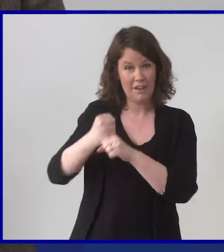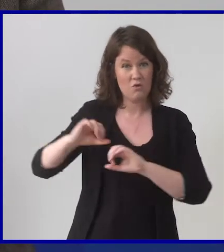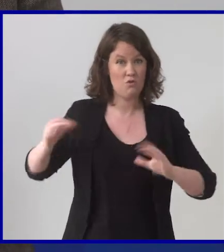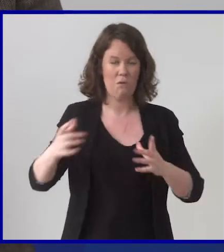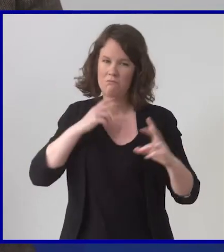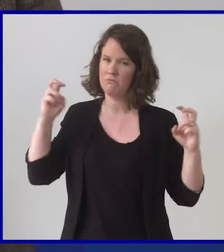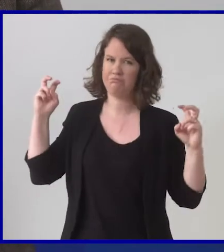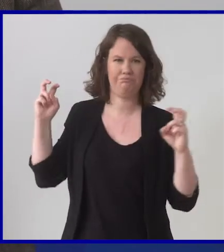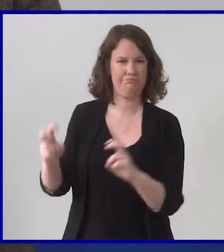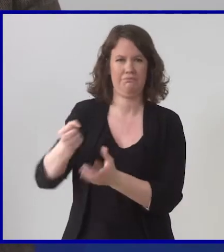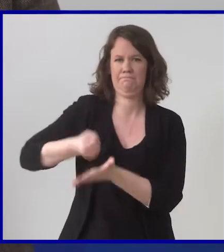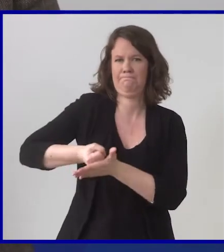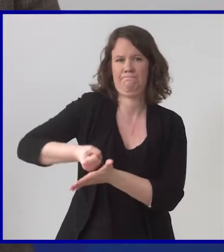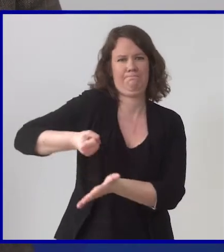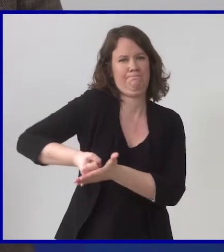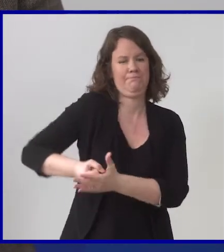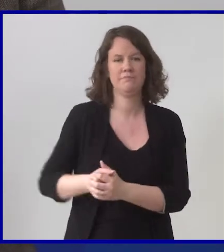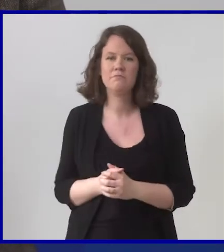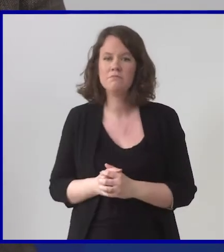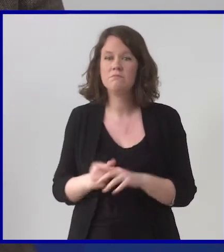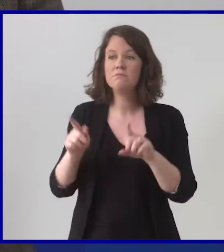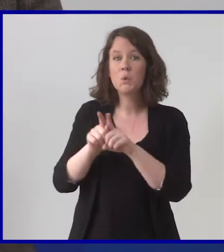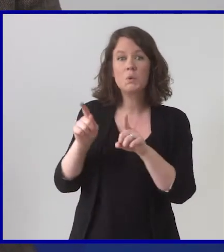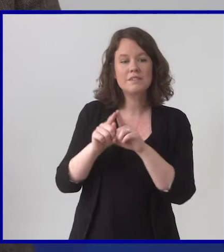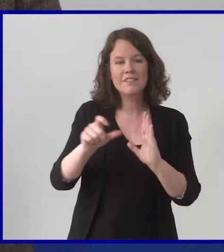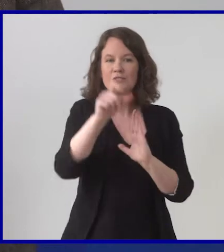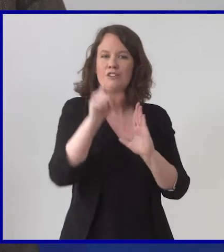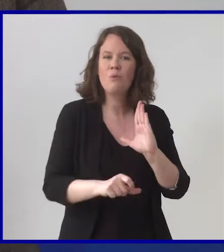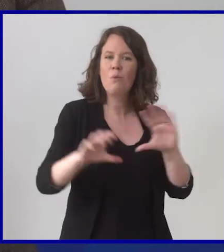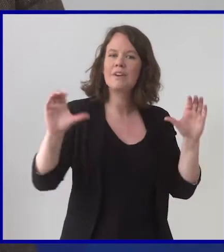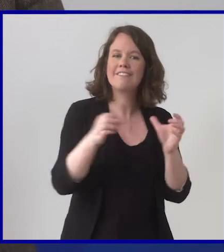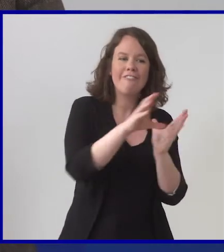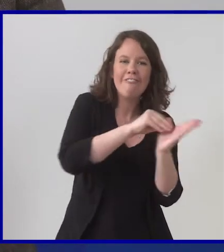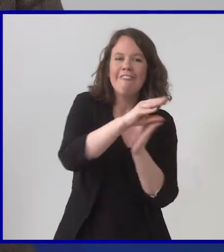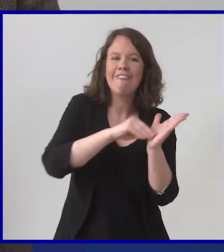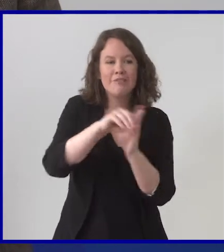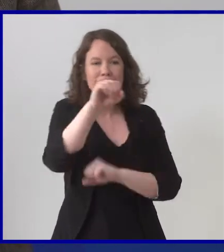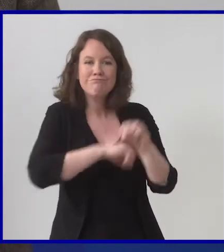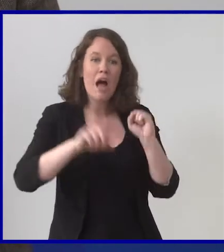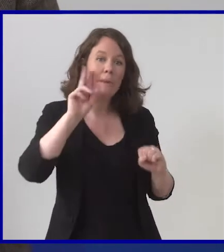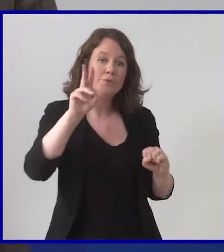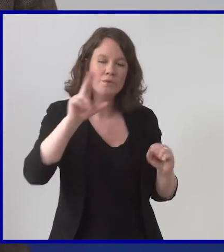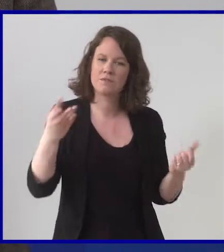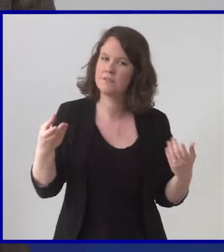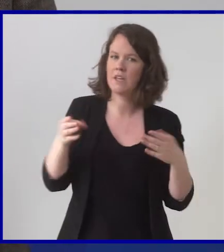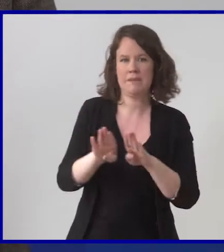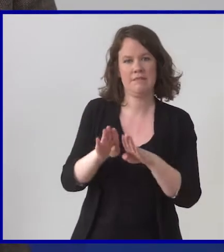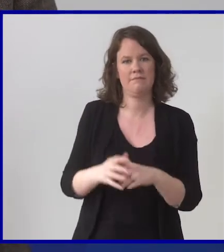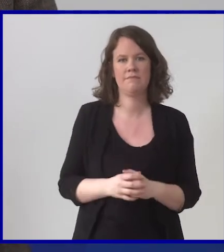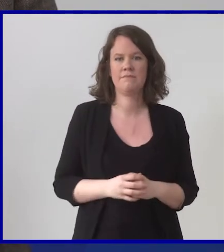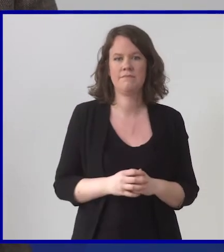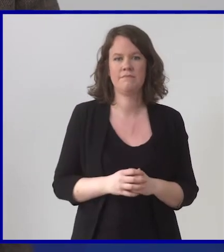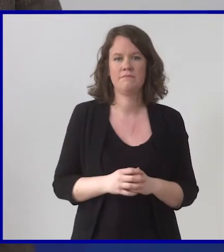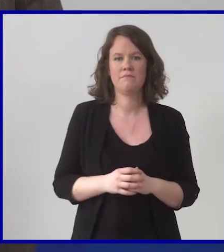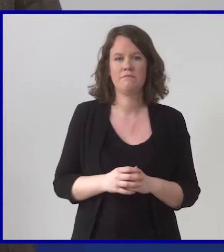présent organiser la réduction de leurs activités au strict minimum et la fermeture de tous les lieux de restauration ouverts au